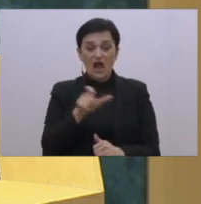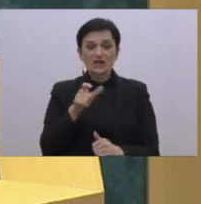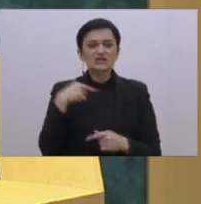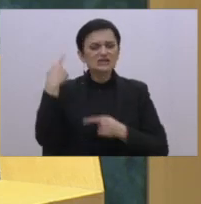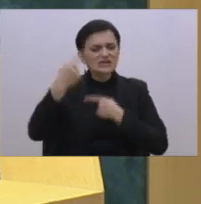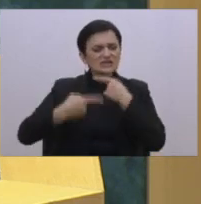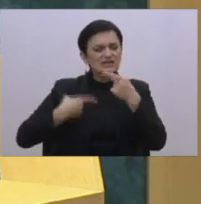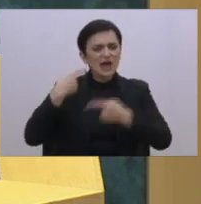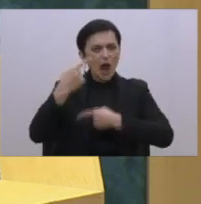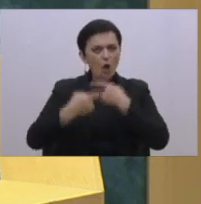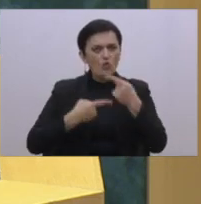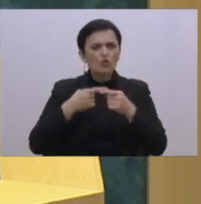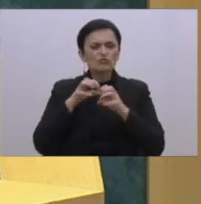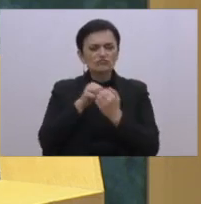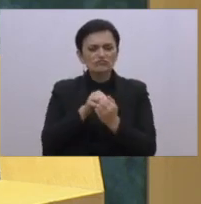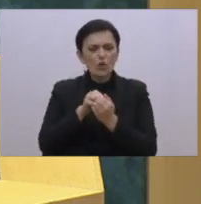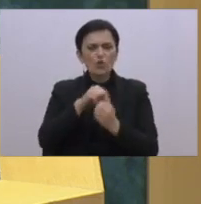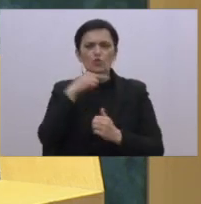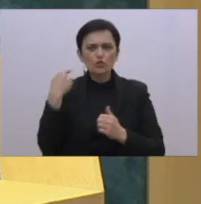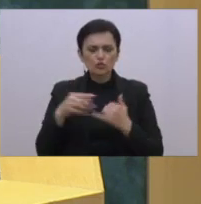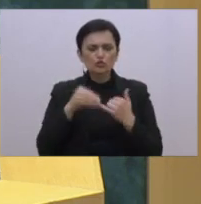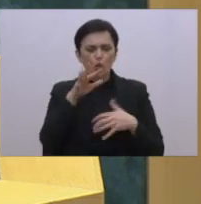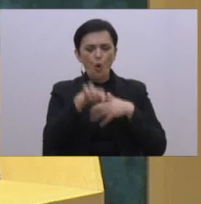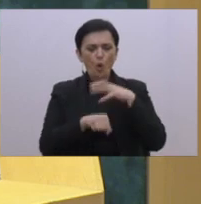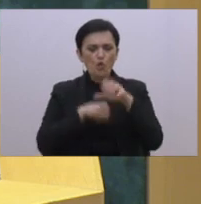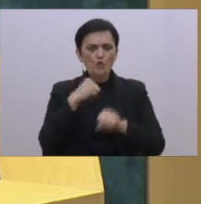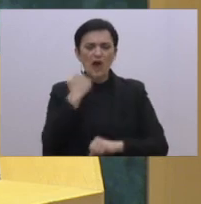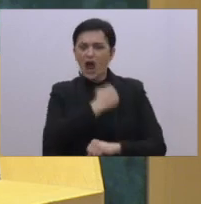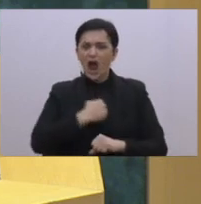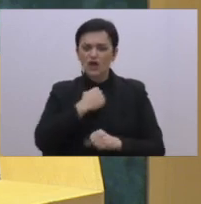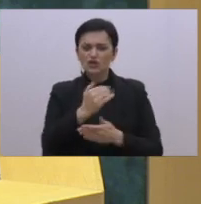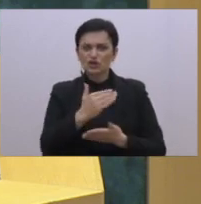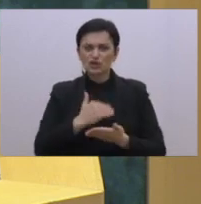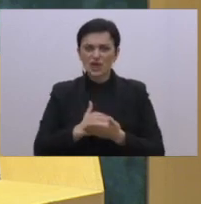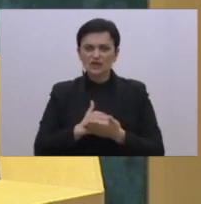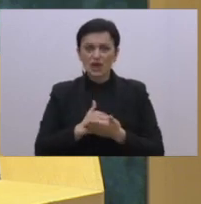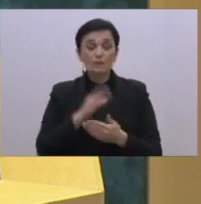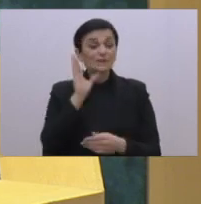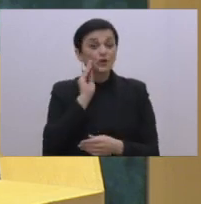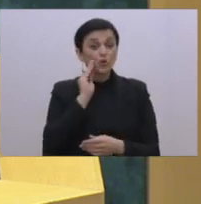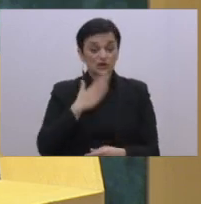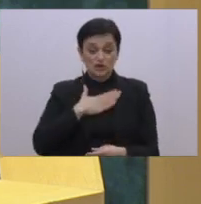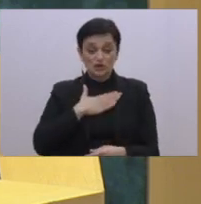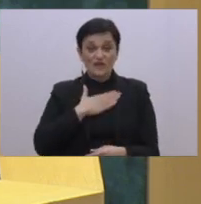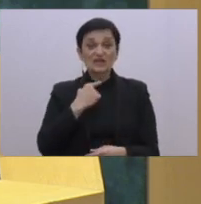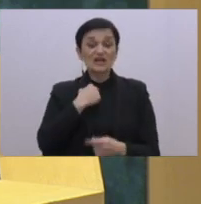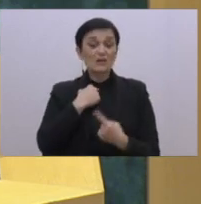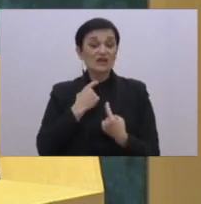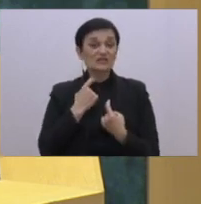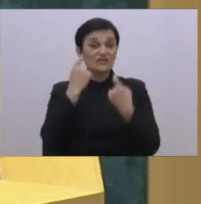საუკუნეების განმავლობაში ვიმკიდით რუსული ოკუპაციისა და აგრესიის შედეგებს. როდესაც ჩვენ ხმას